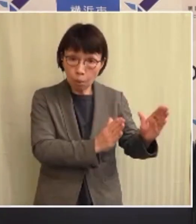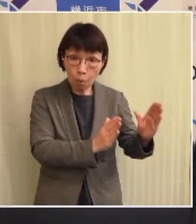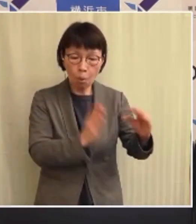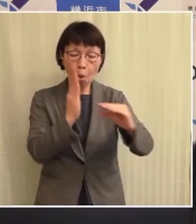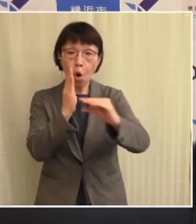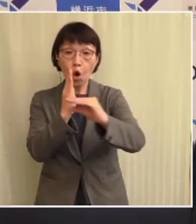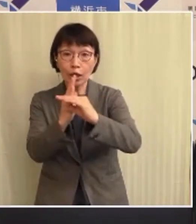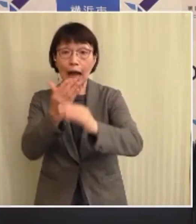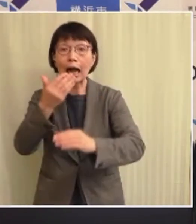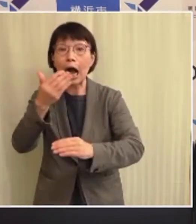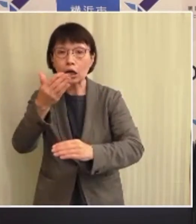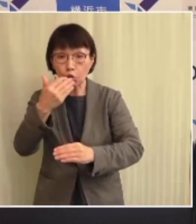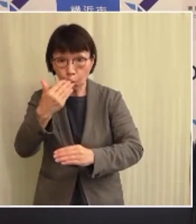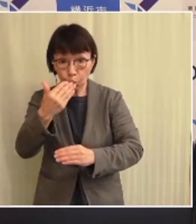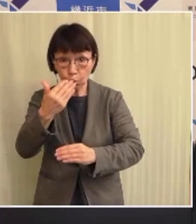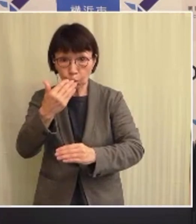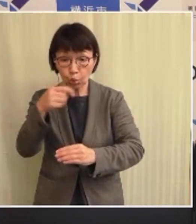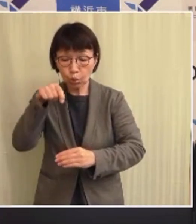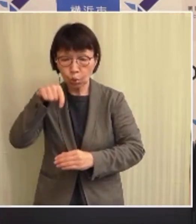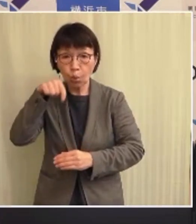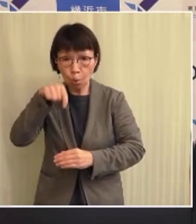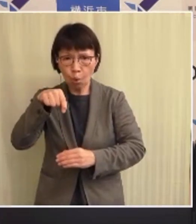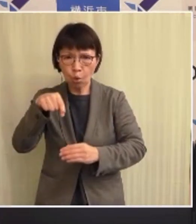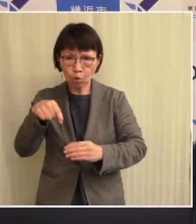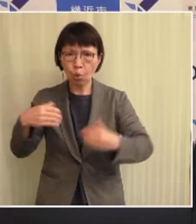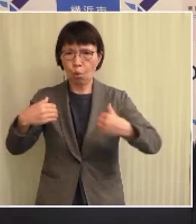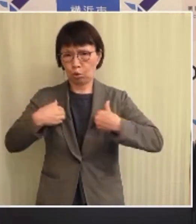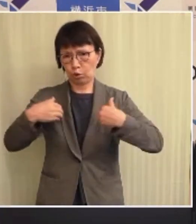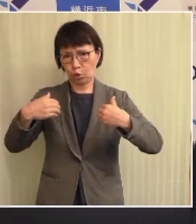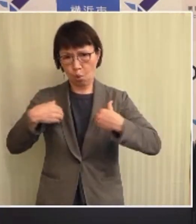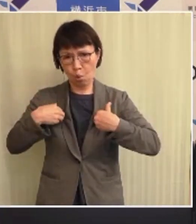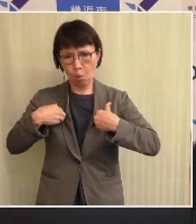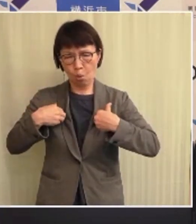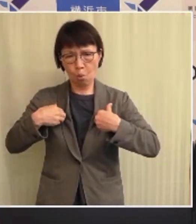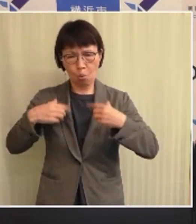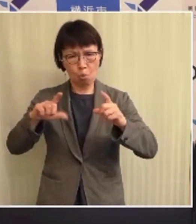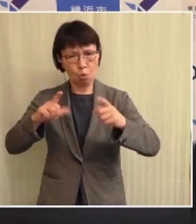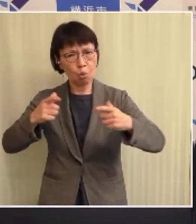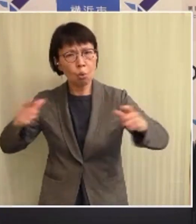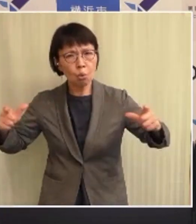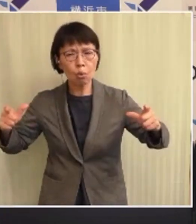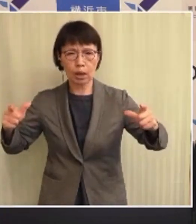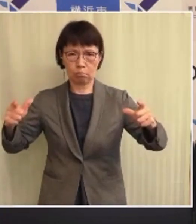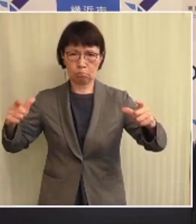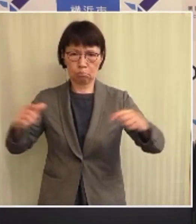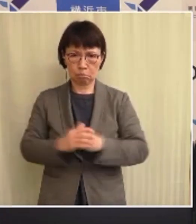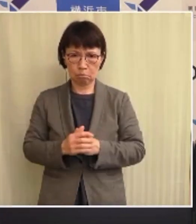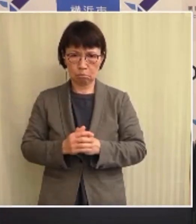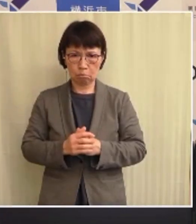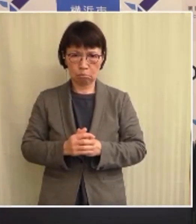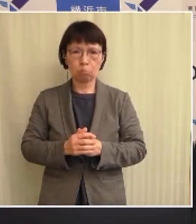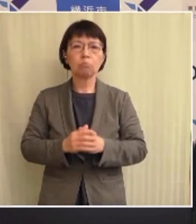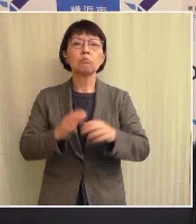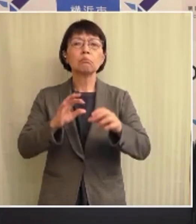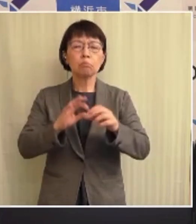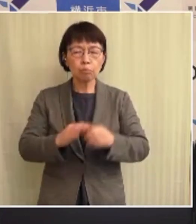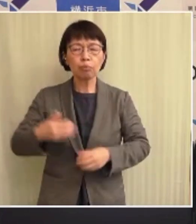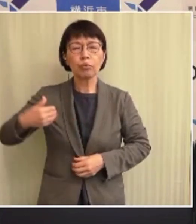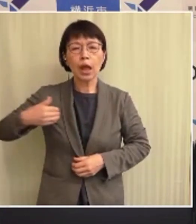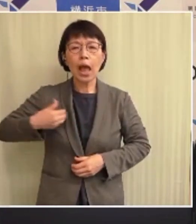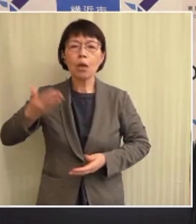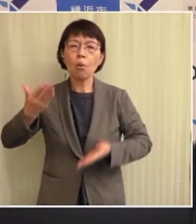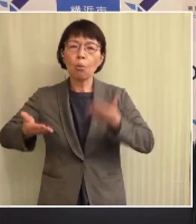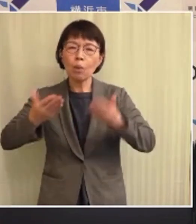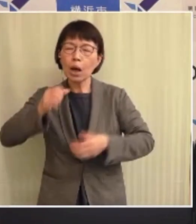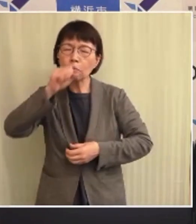食に対する需要が高まっておりますので、やはり栄養バランスの良い食